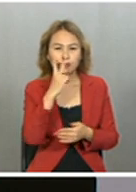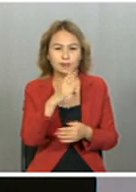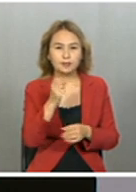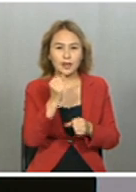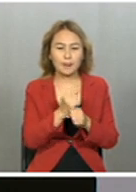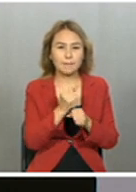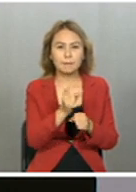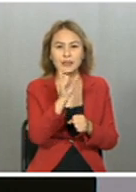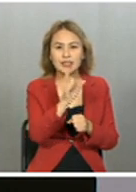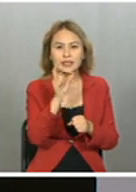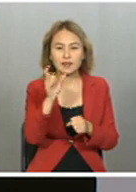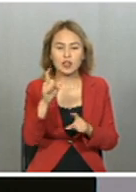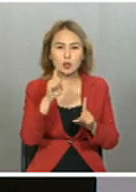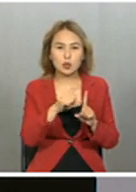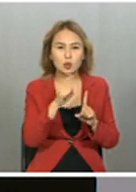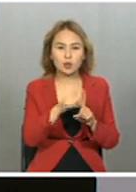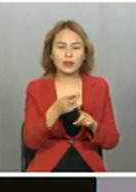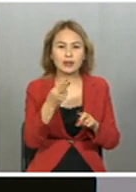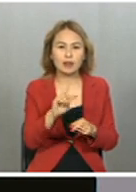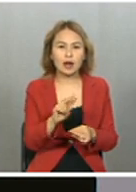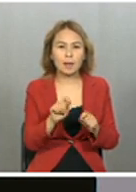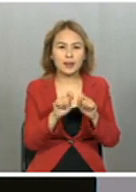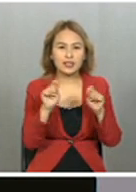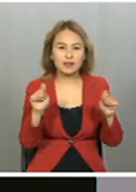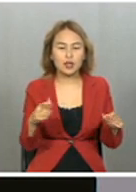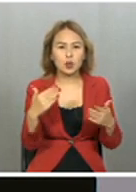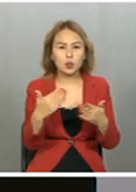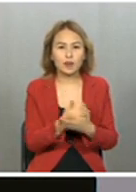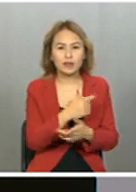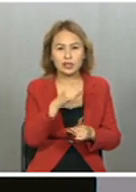Приставки служат для образования новых слов.